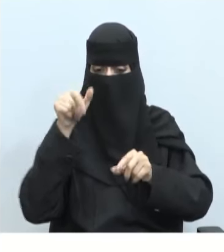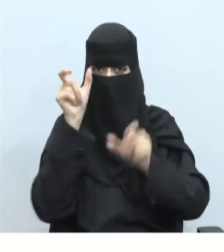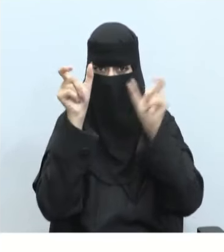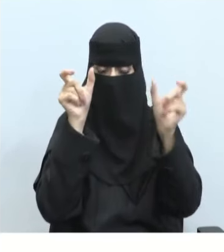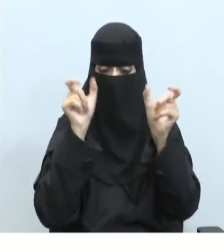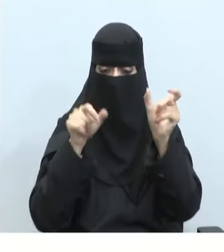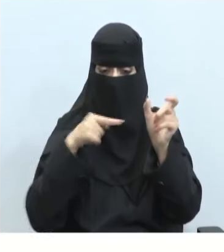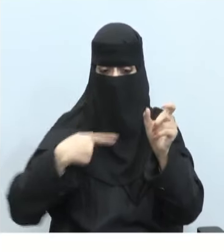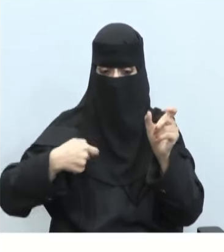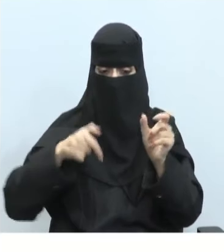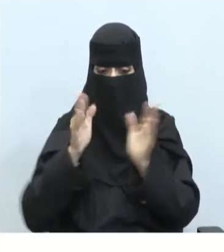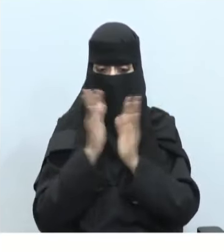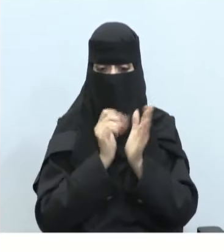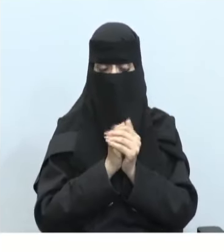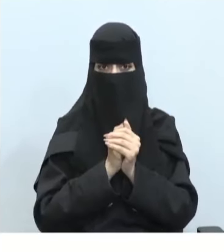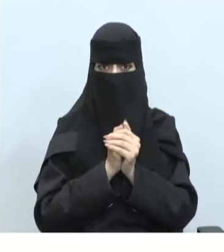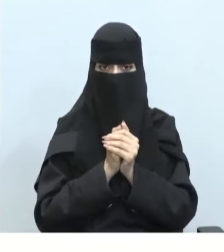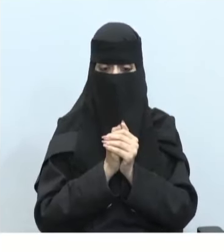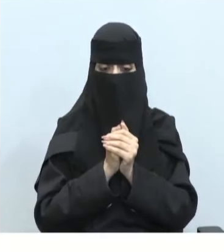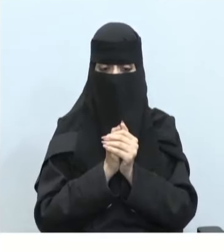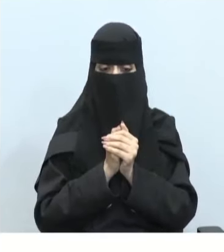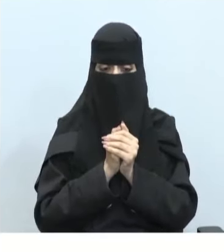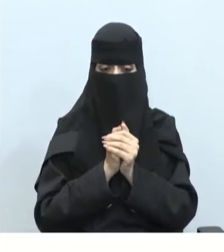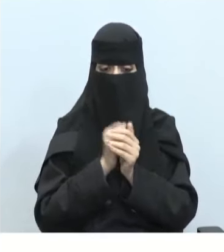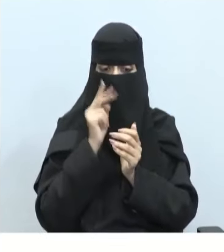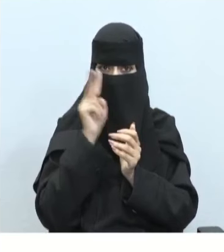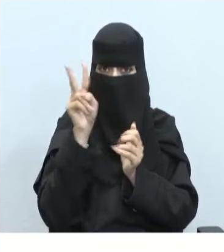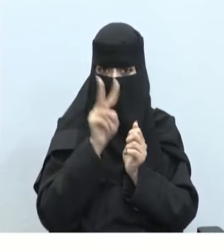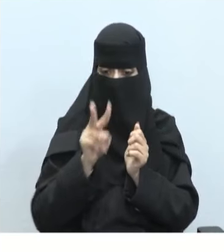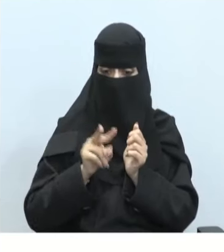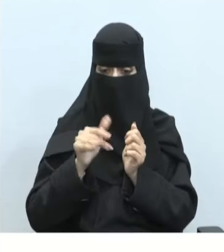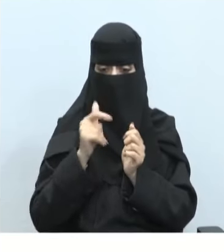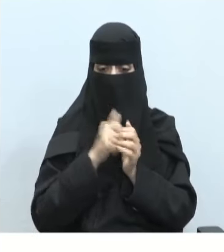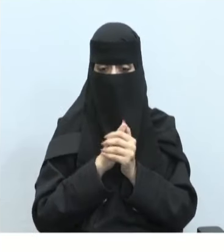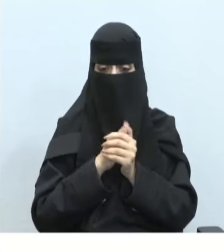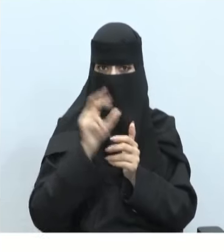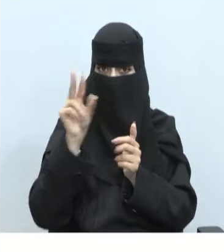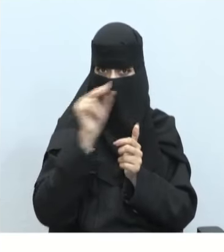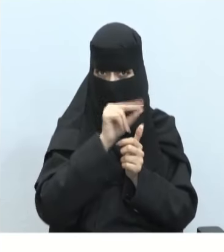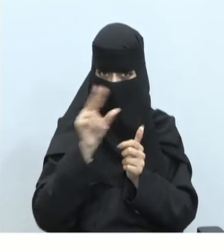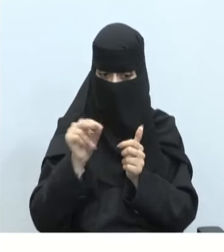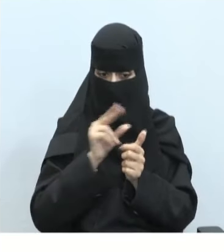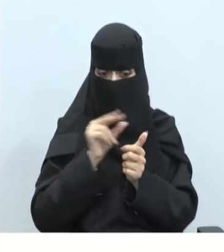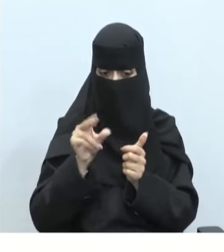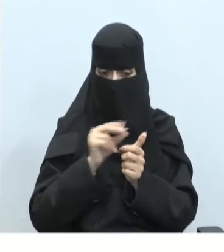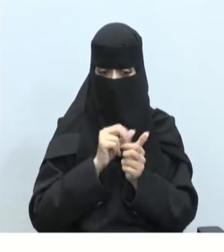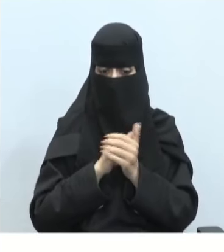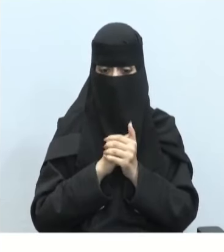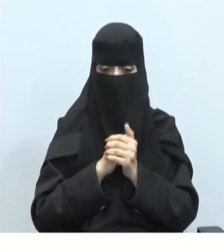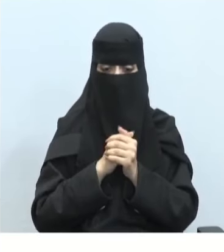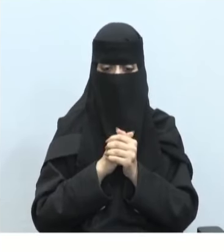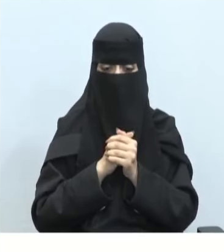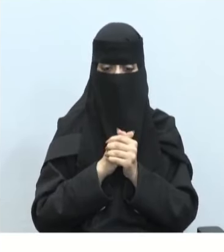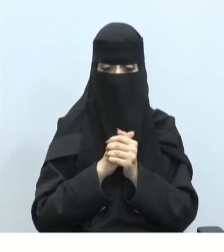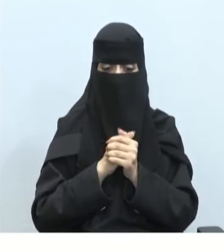نفسها او اسماء المواد اقرا مسميات المواد هل هي متطابقه